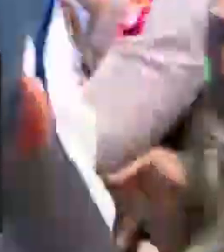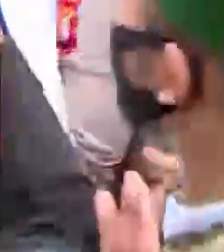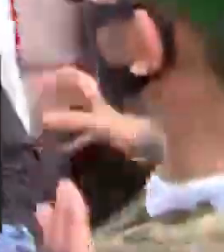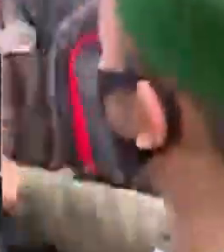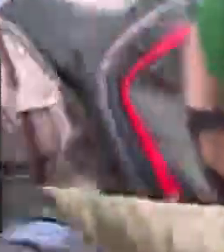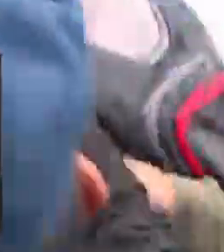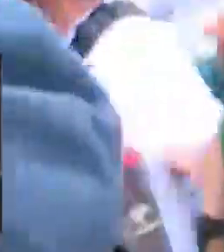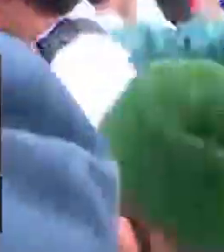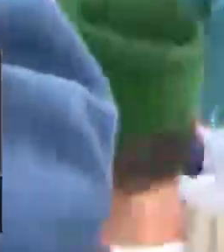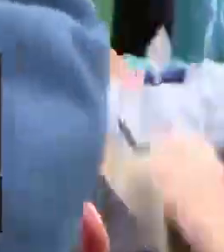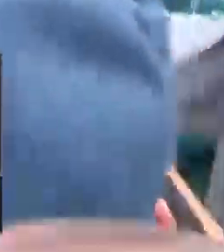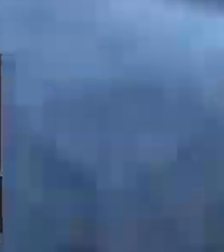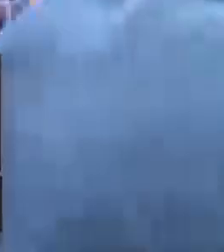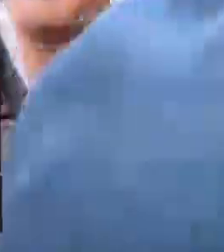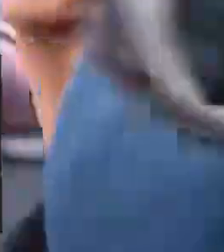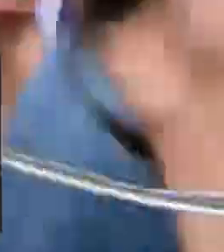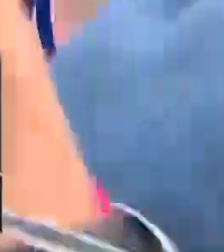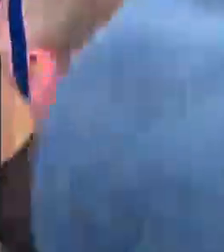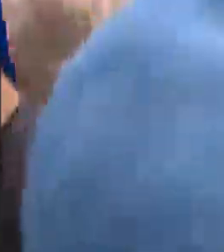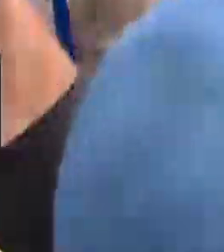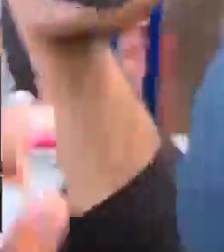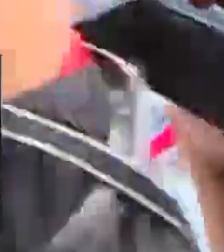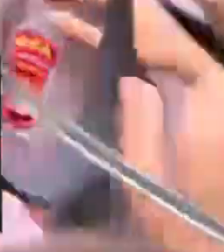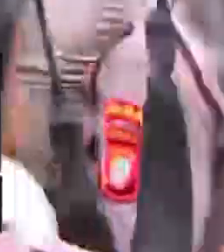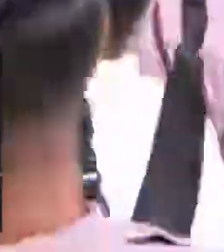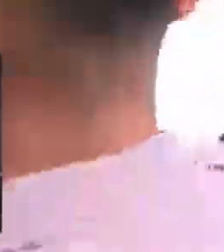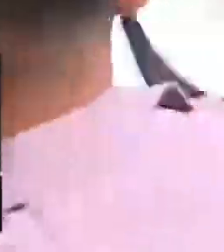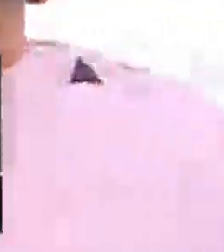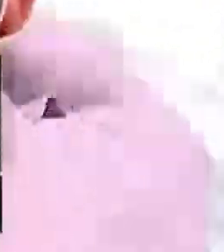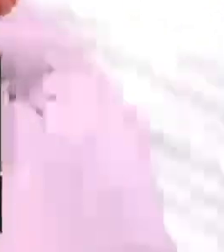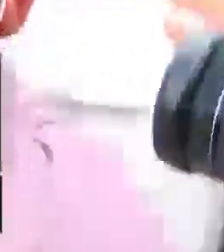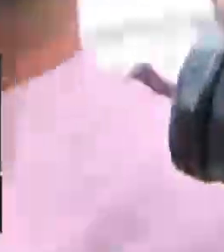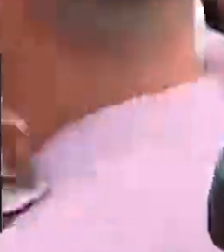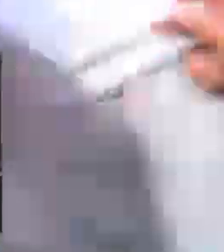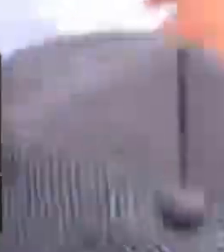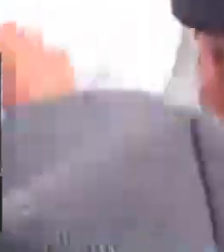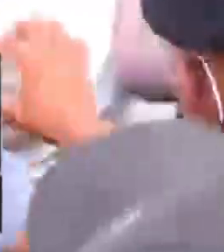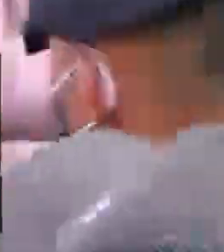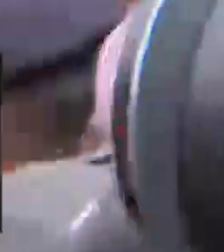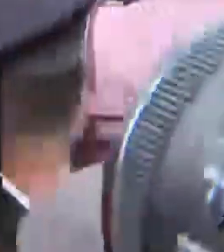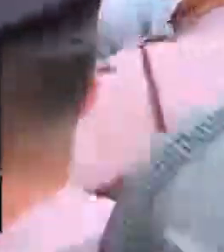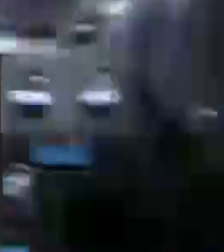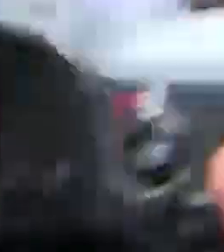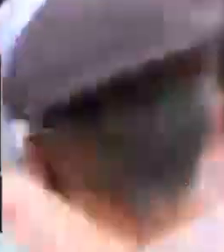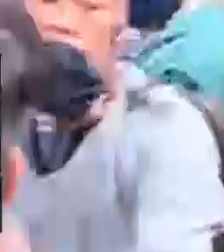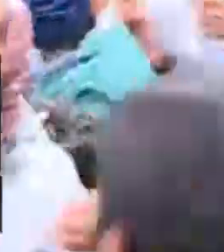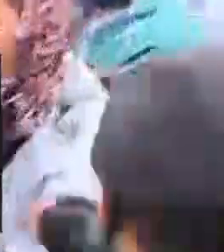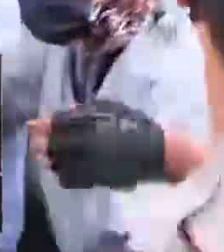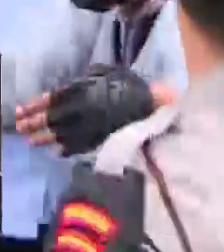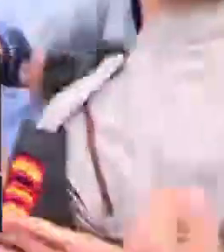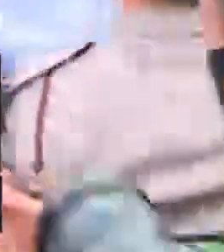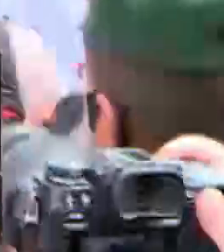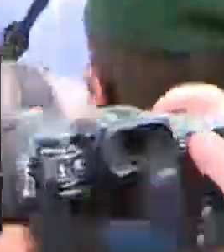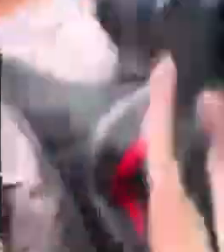dari Jalan Sabang. Karena tidak hanya terjadi pada saat ini, hingga ataupun sejak tadi siang kemudian